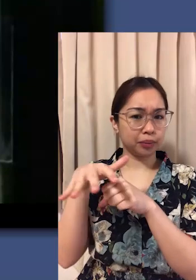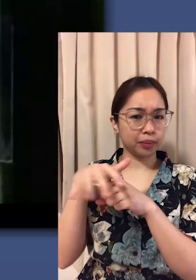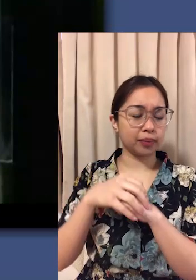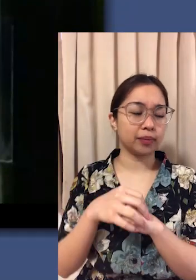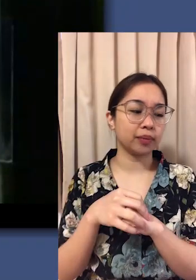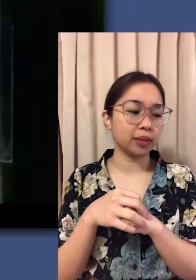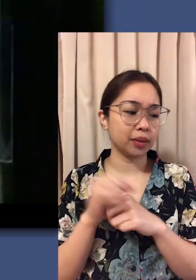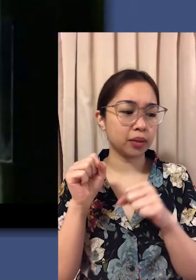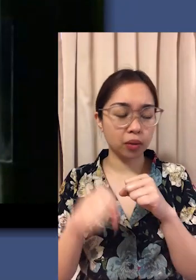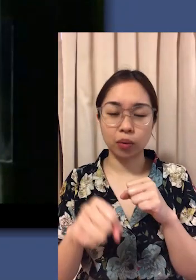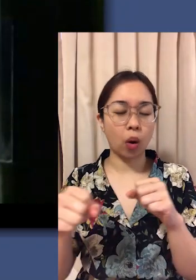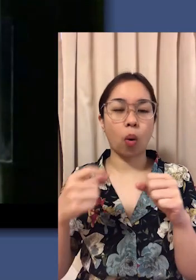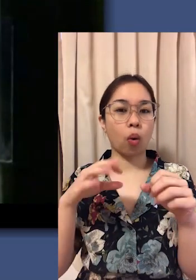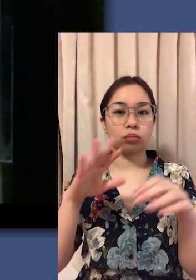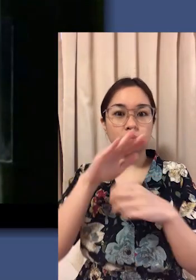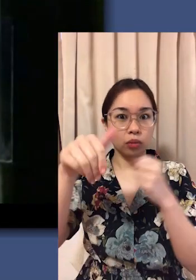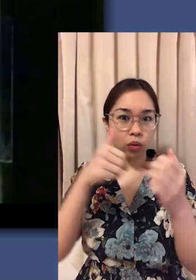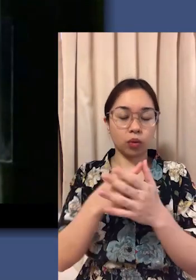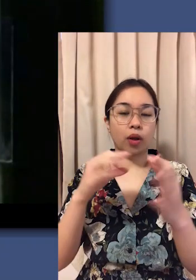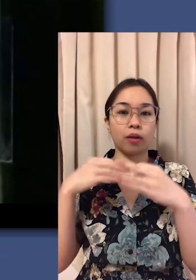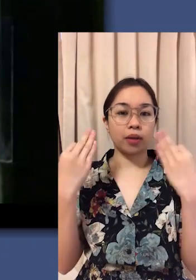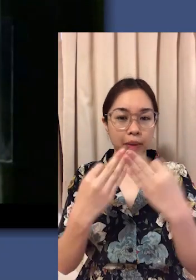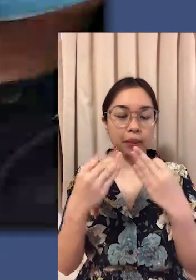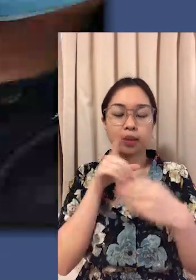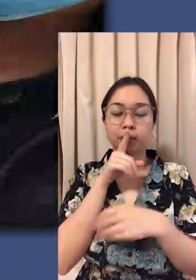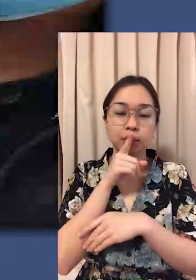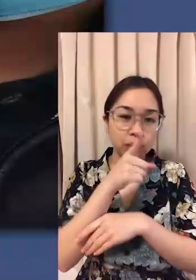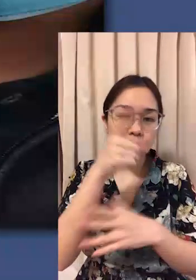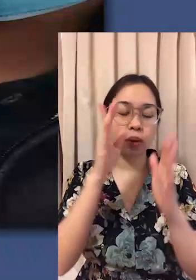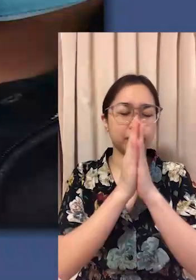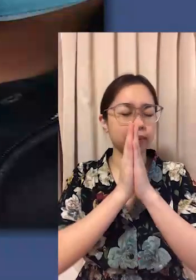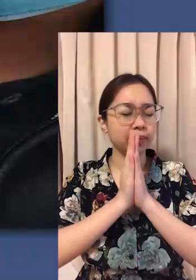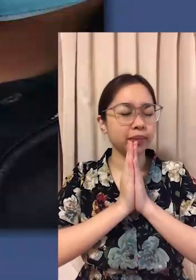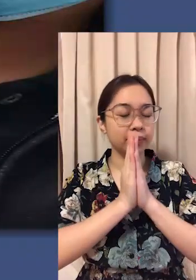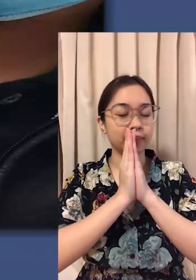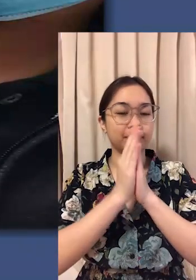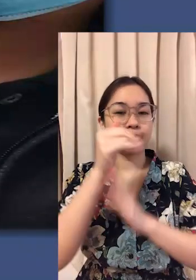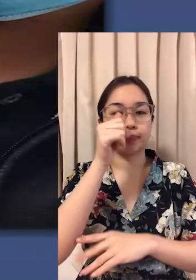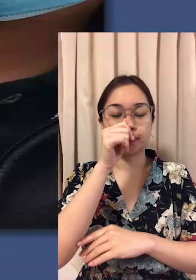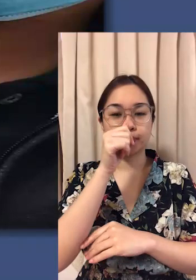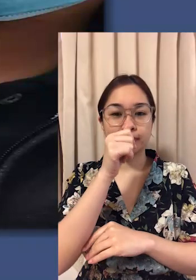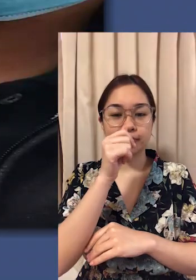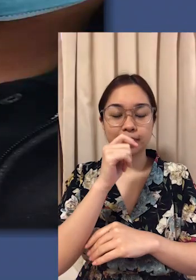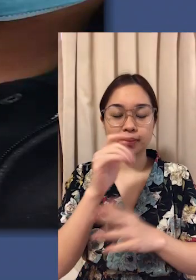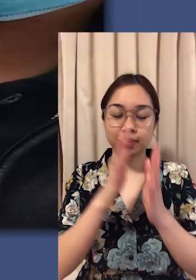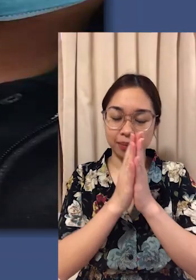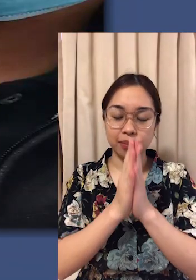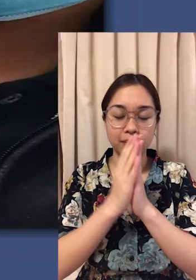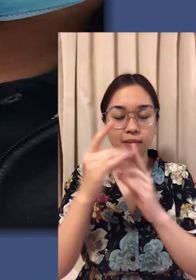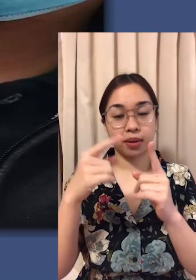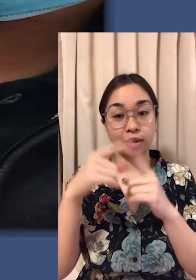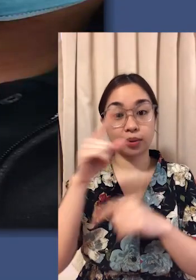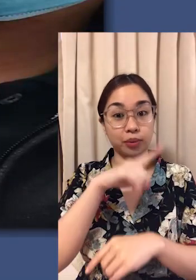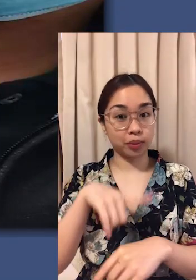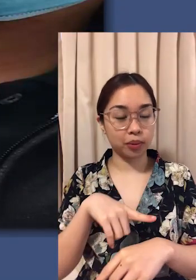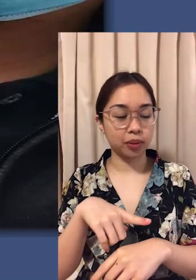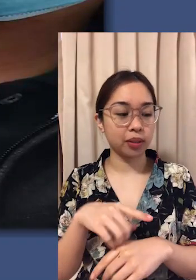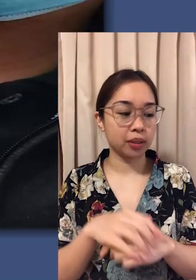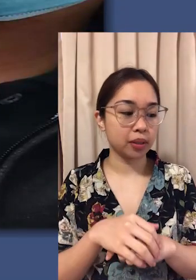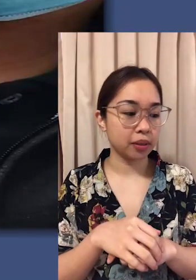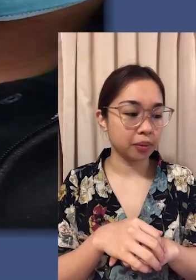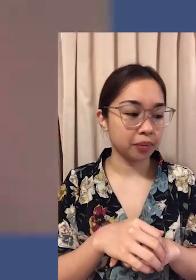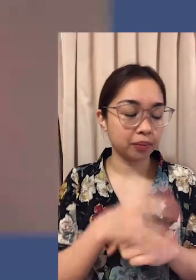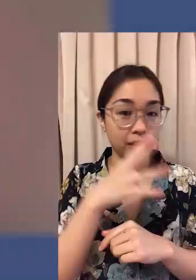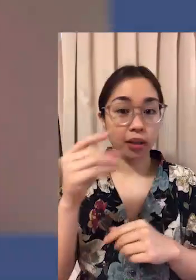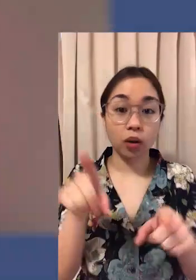Sobra kami lahat ng pamilya ay nananalangin sa Panginoon, humihingi ng tulong, umiiyak sa Kanya.